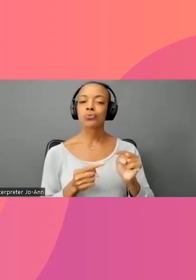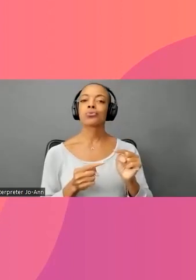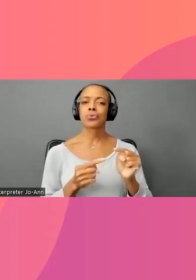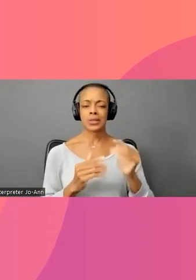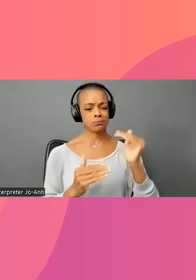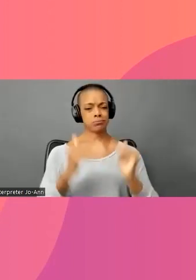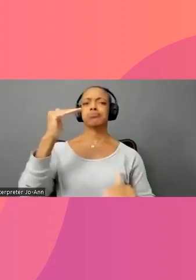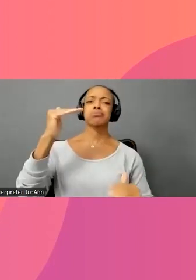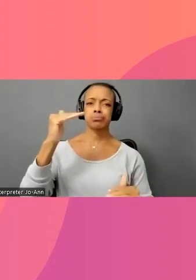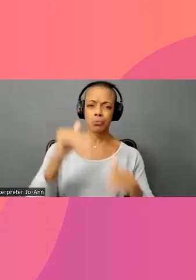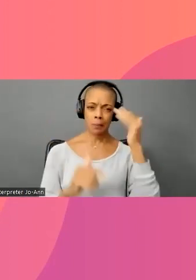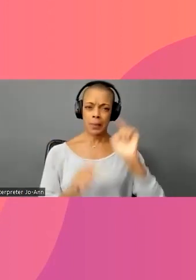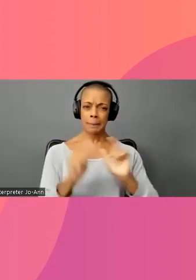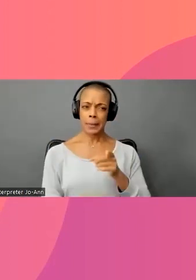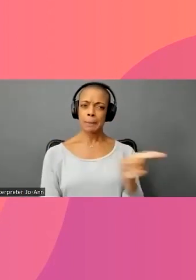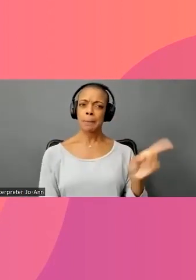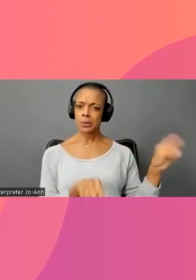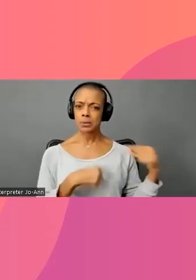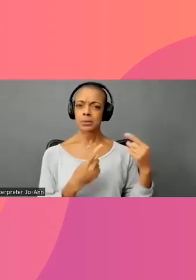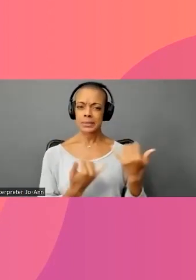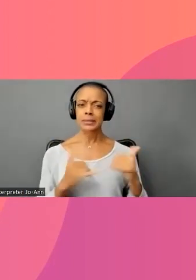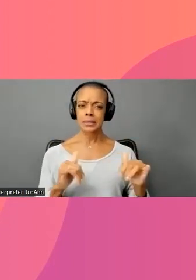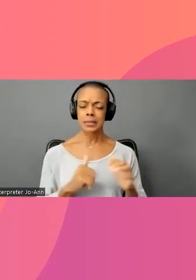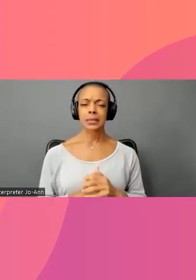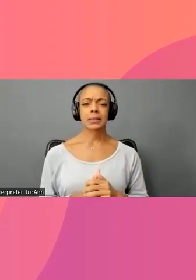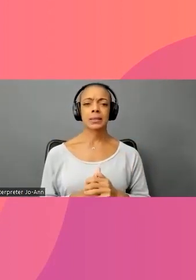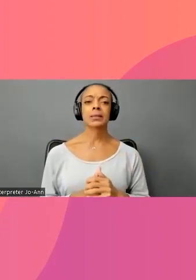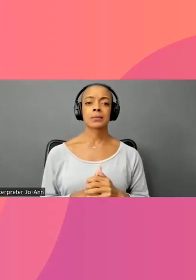tout au long du continuum de soins.